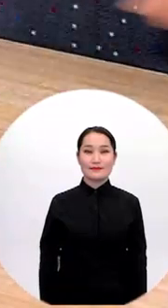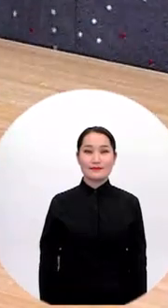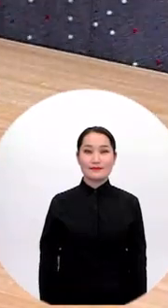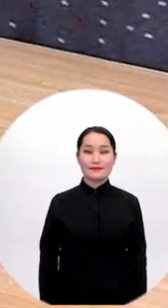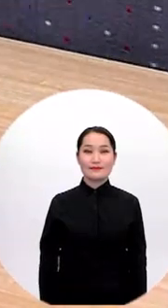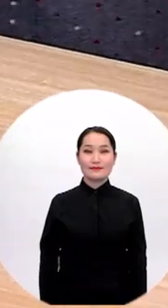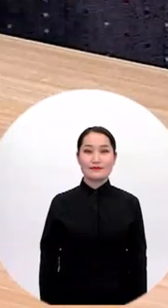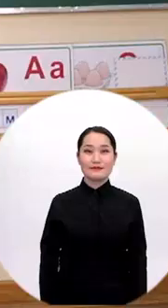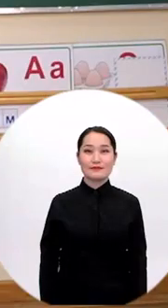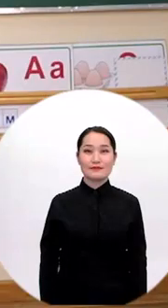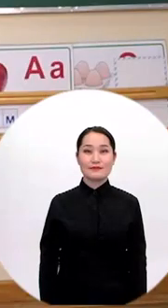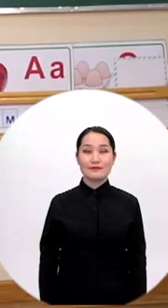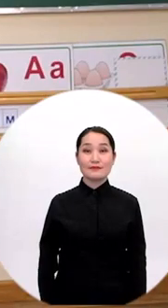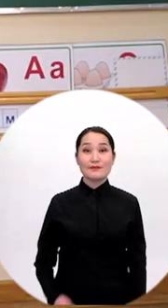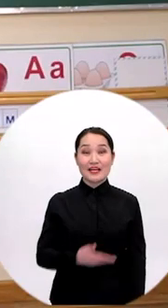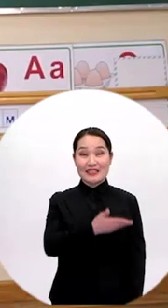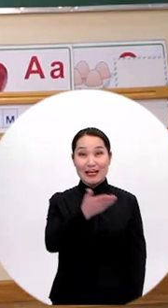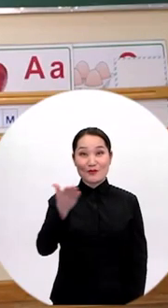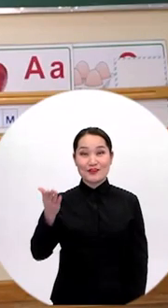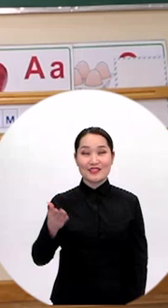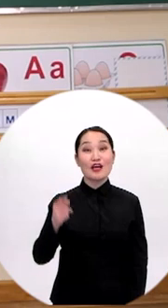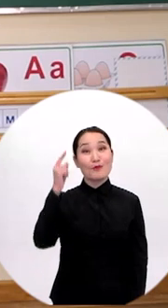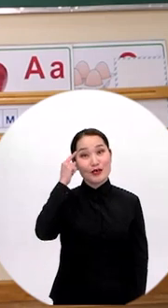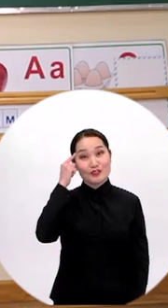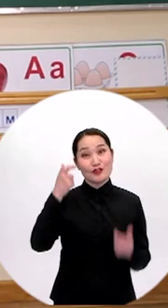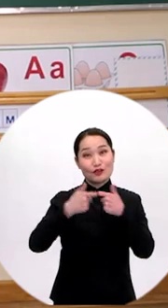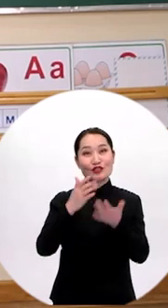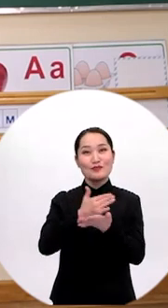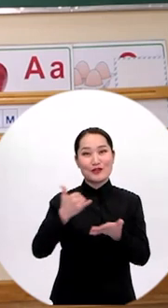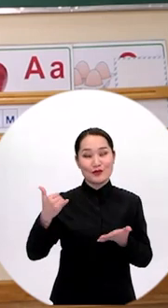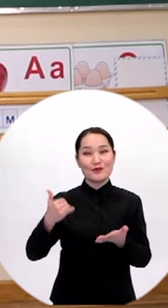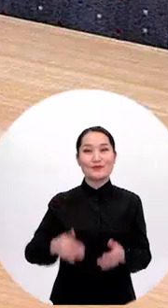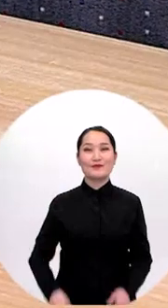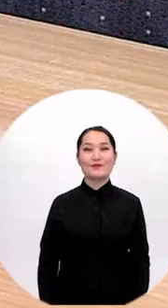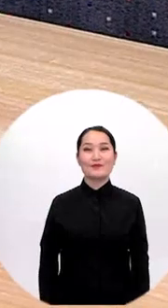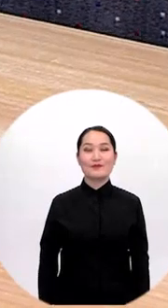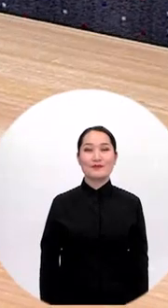За, та бүхний таамагласантай тохирч байна уу хүүхдүүд ээ?